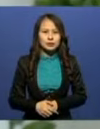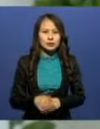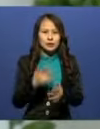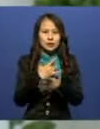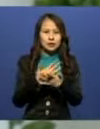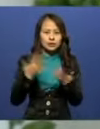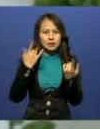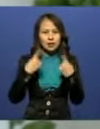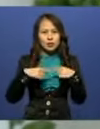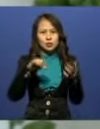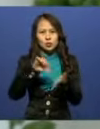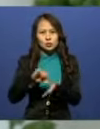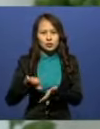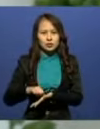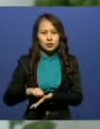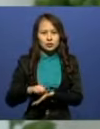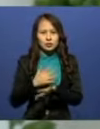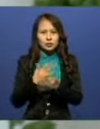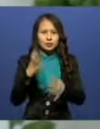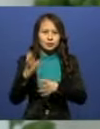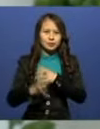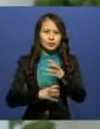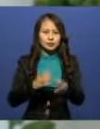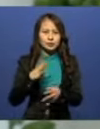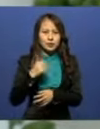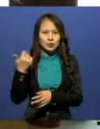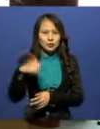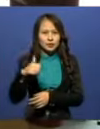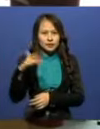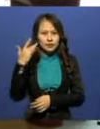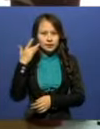әртүрлі үйірмелерге қатысады, халықаралық орындардан бірінші орын